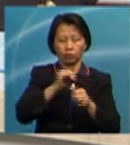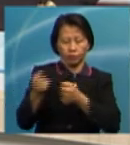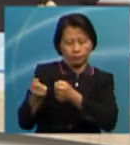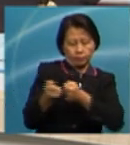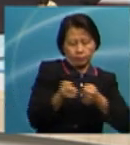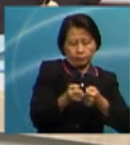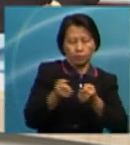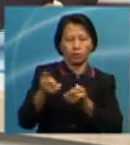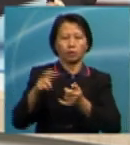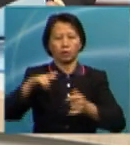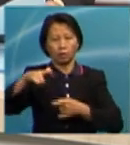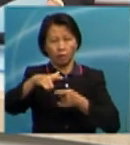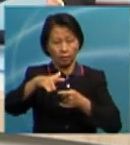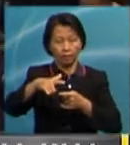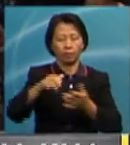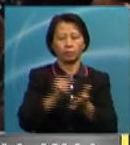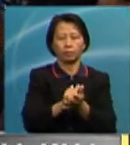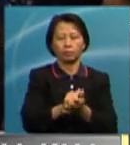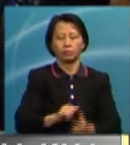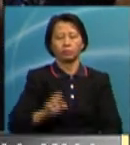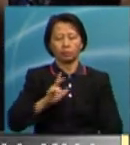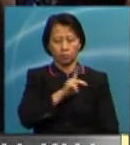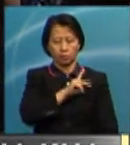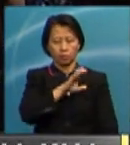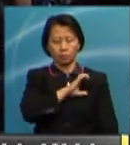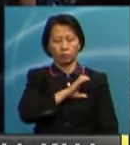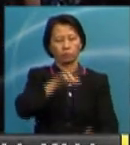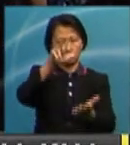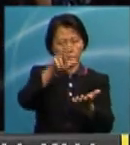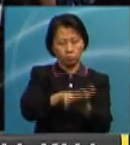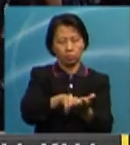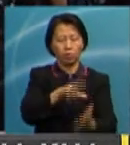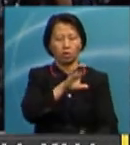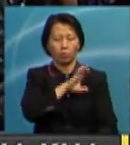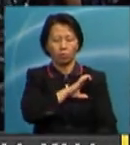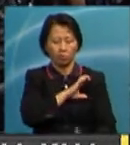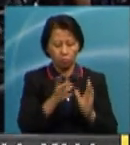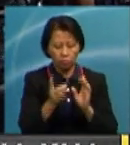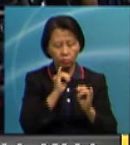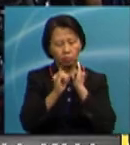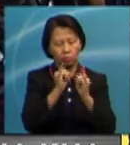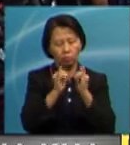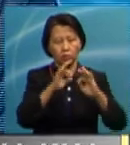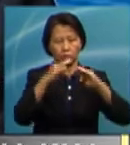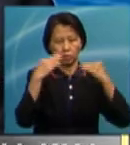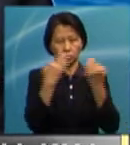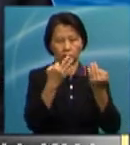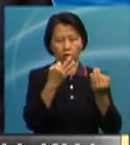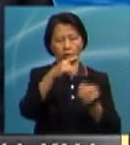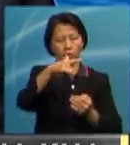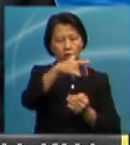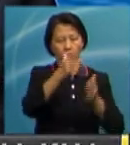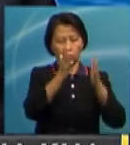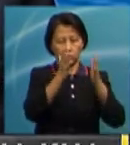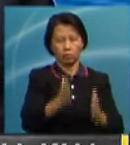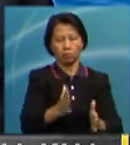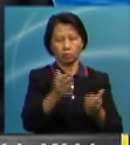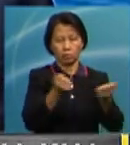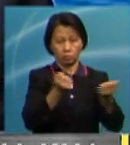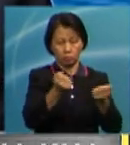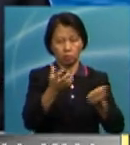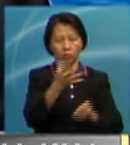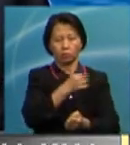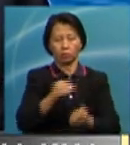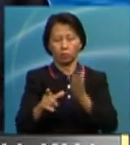kapal terbang Tan Sri k Abu Bakar juga mengesahkan polis turut menemuual keluarga juruterbang Kapten Zahari Ahmad